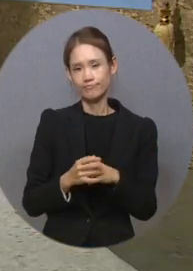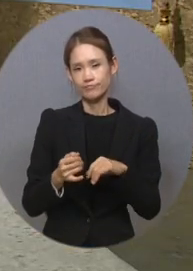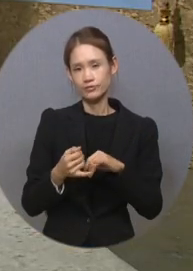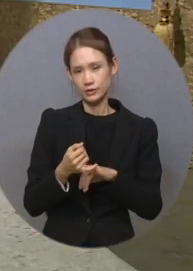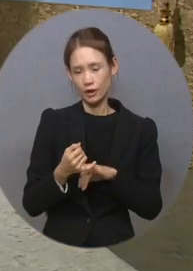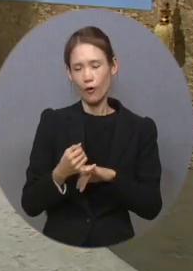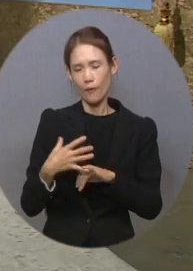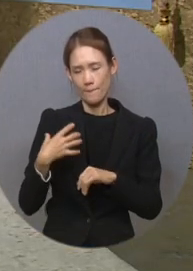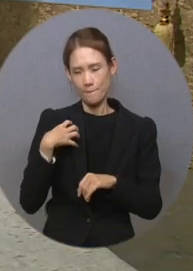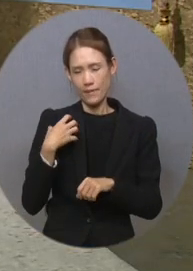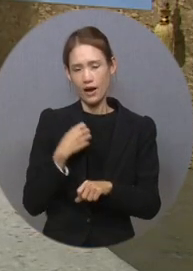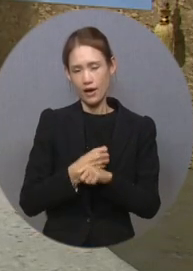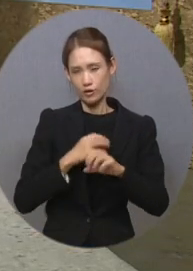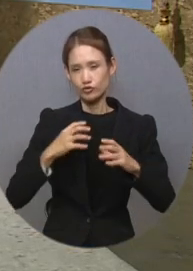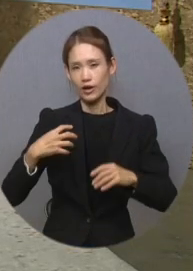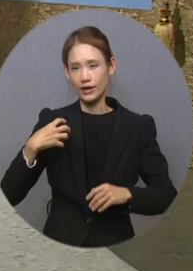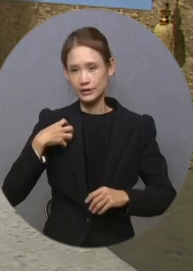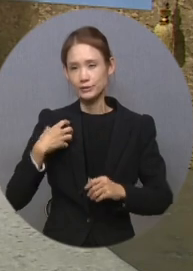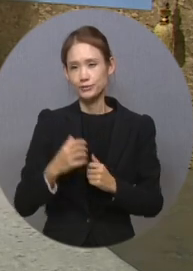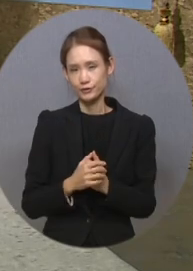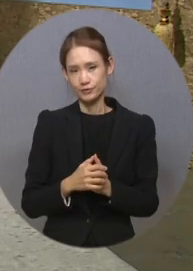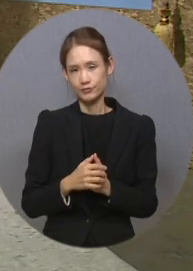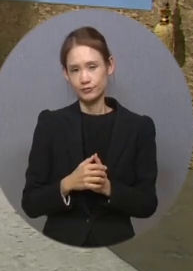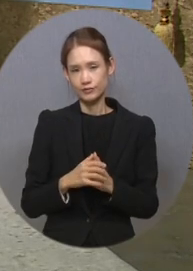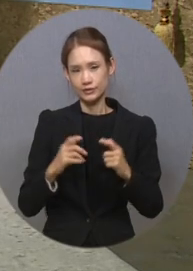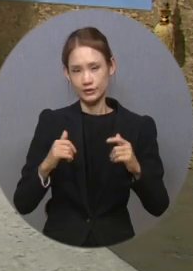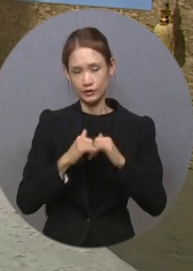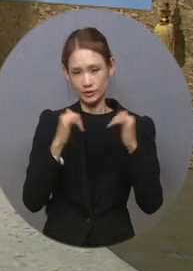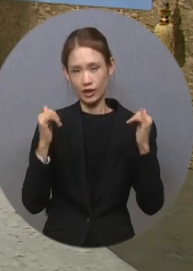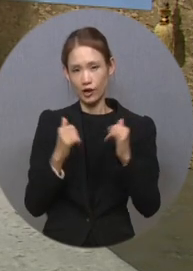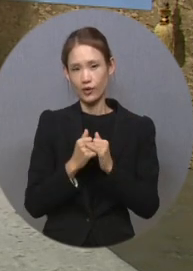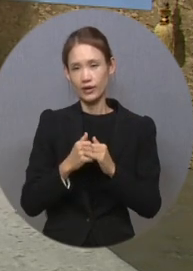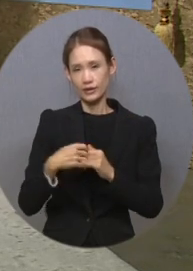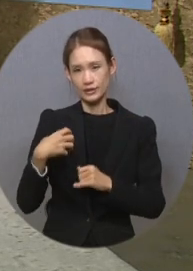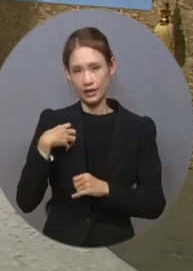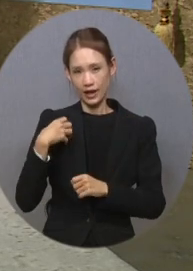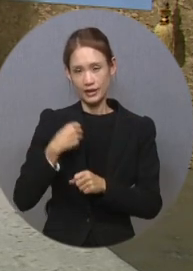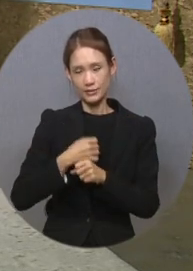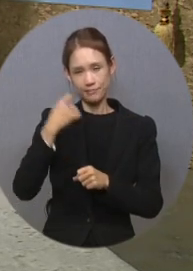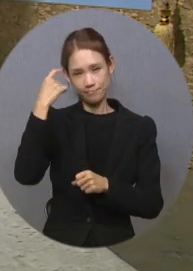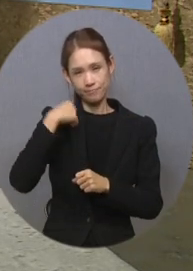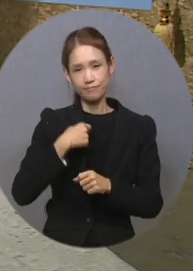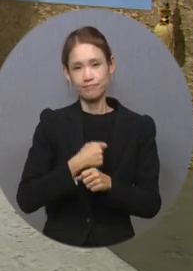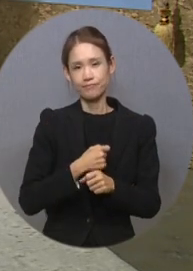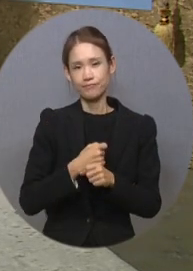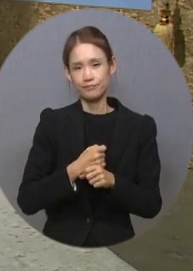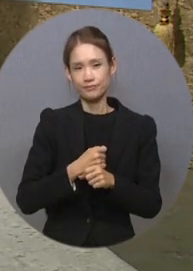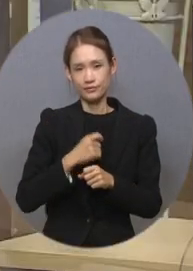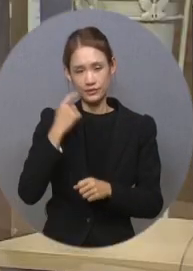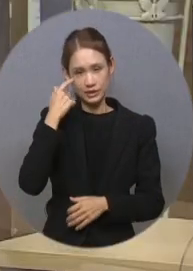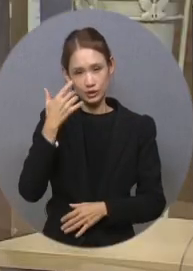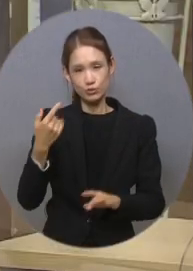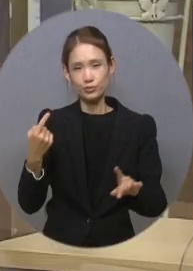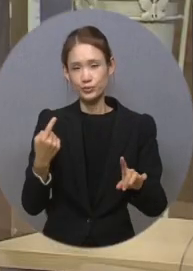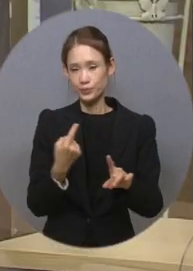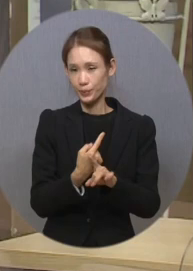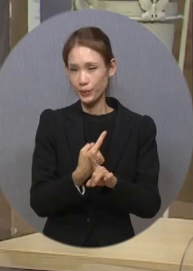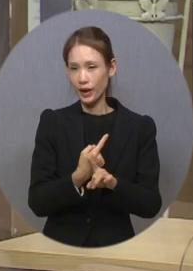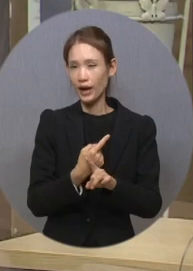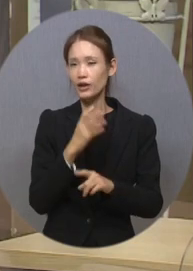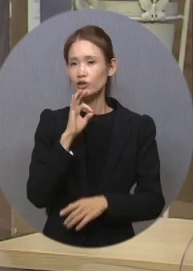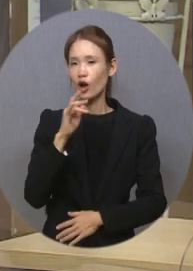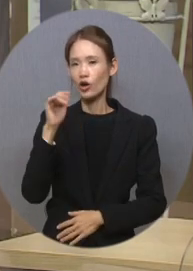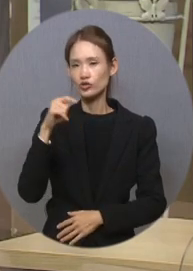뭐 해야 할 국가의 책무 이런 지역 사회의 책무라고 생각합니다. 네. 그럼 이제 또 질문을 바꿔서요. 여수